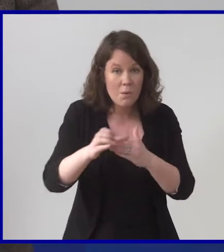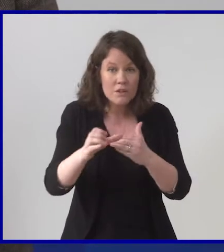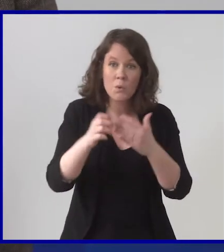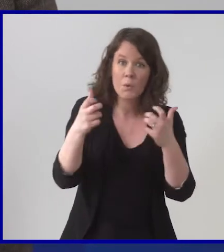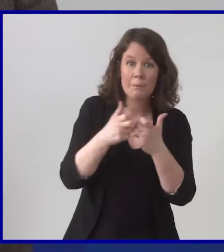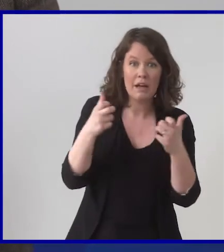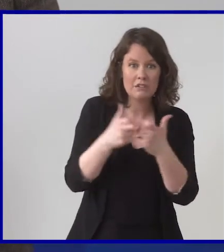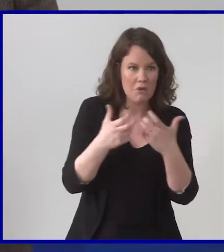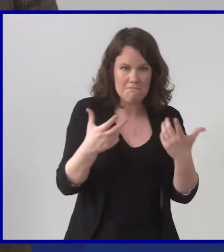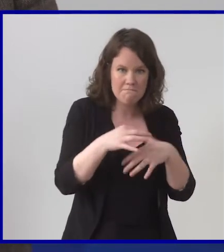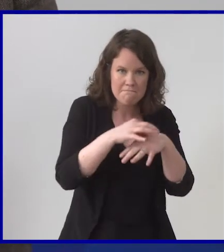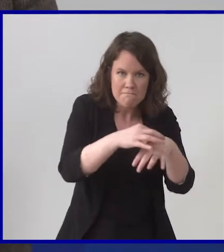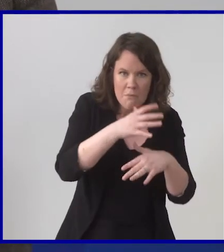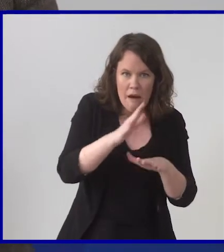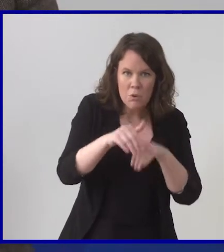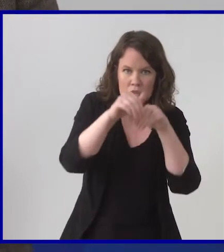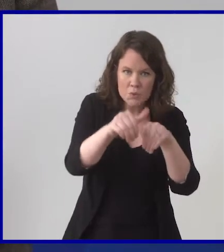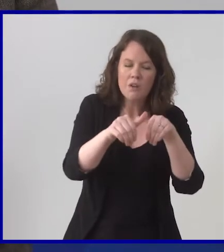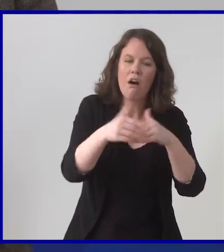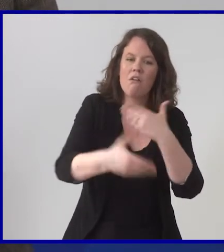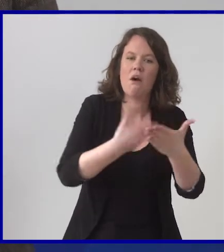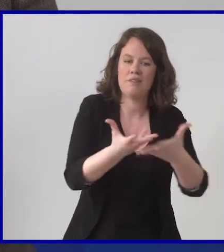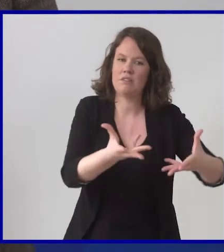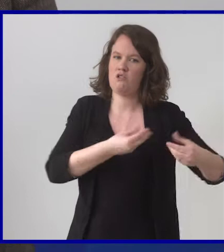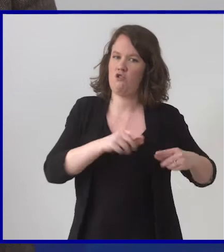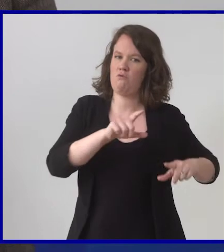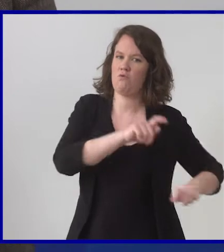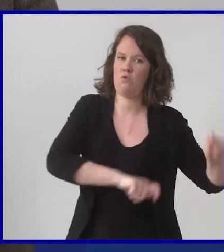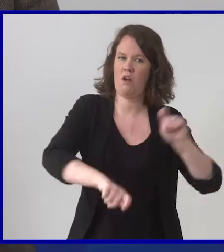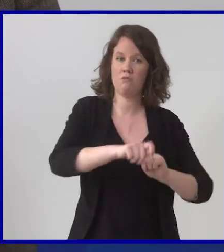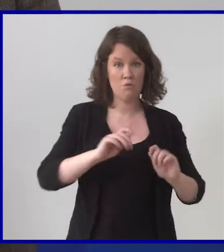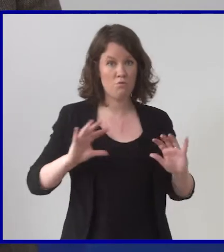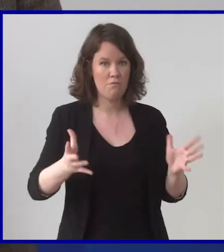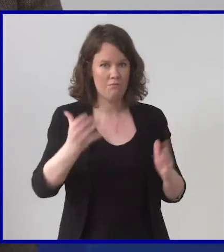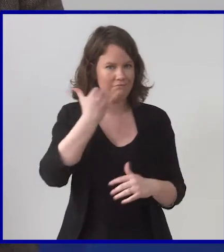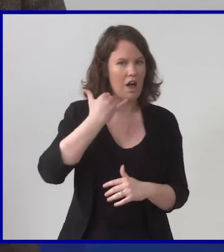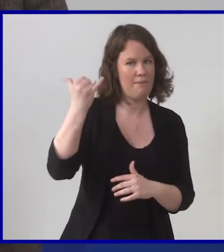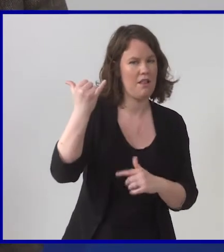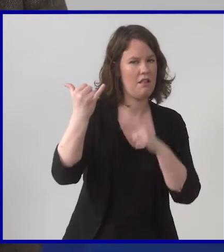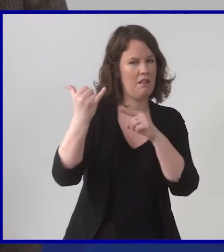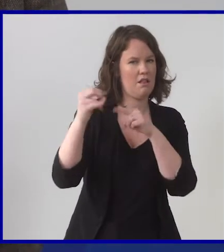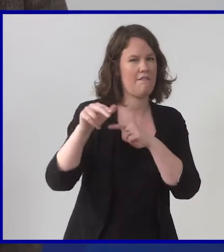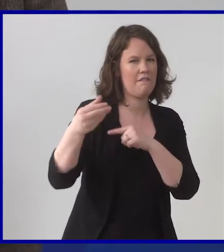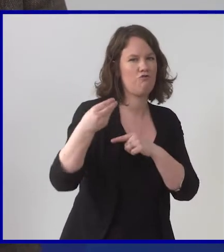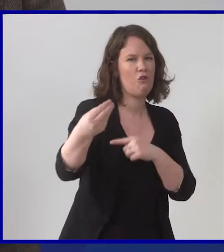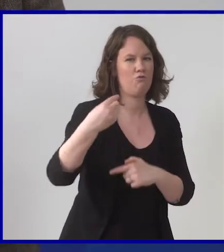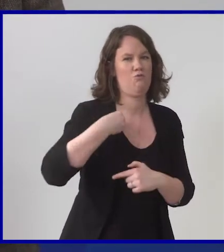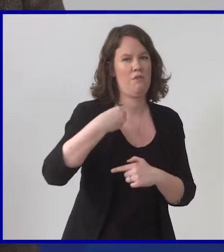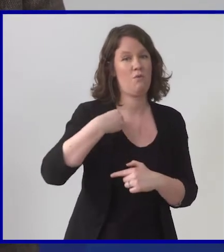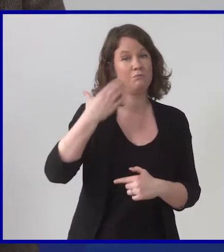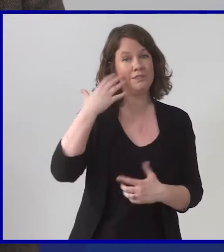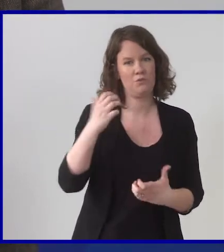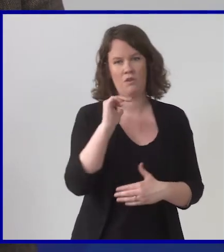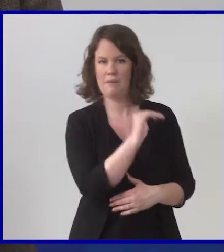habitat partagé ne disposerait plus d'une continuité d'accompagnement suffisante. Un numéro d'appel va être